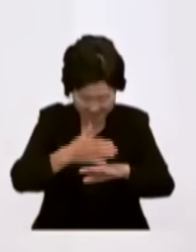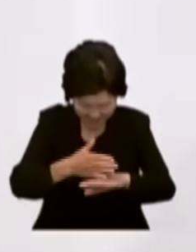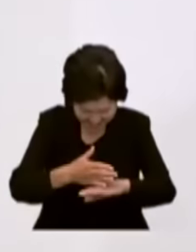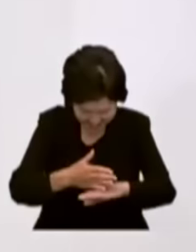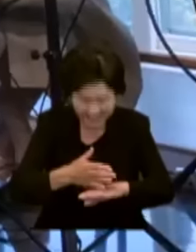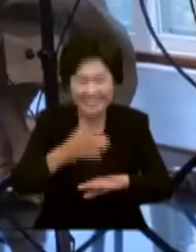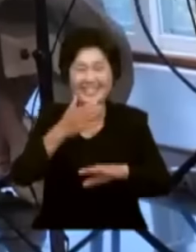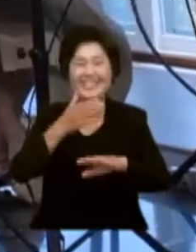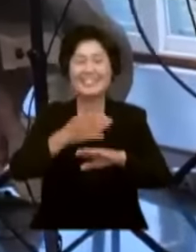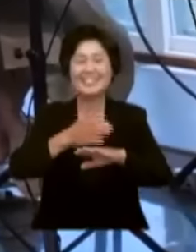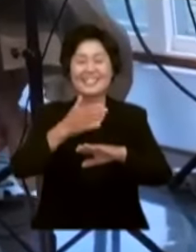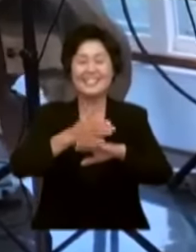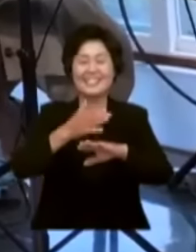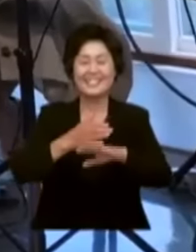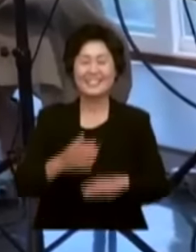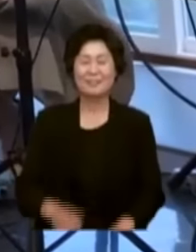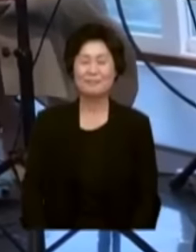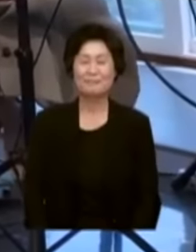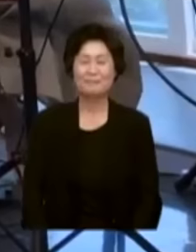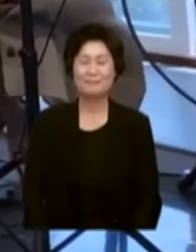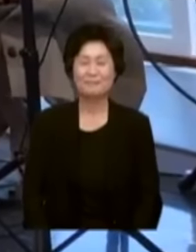감사합니다. 네.